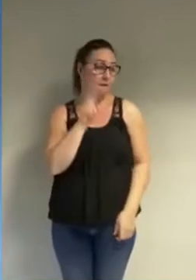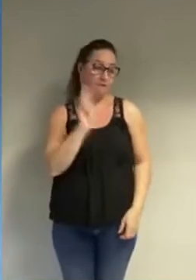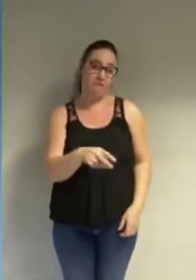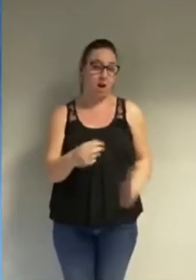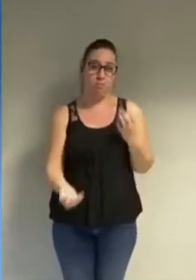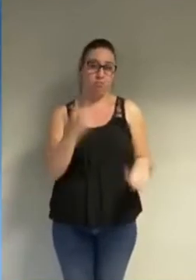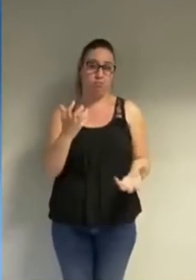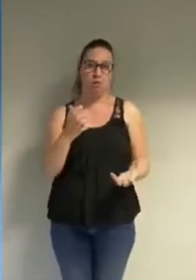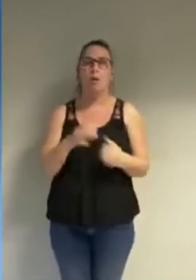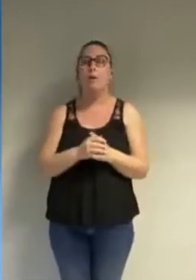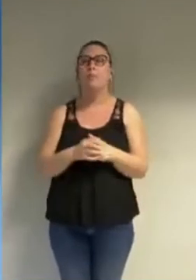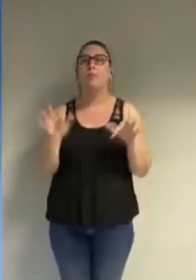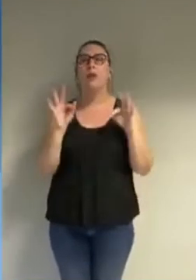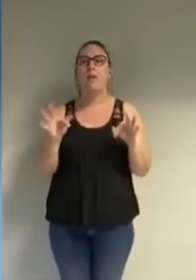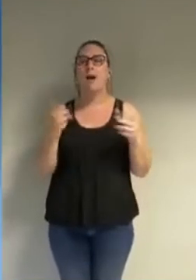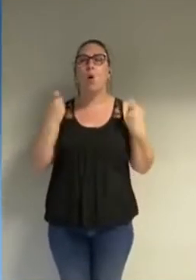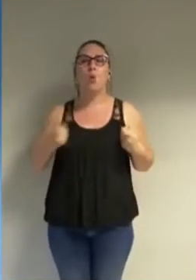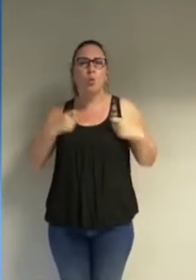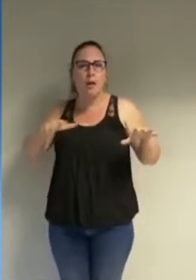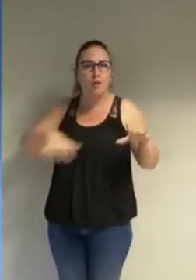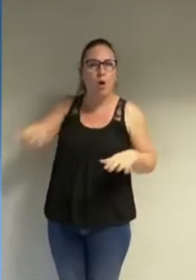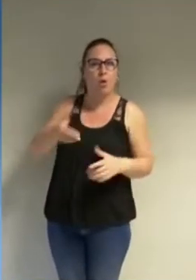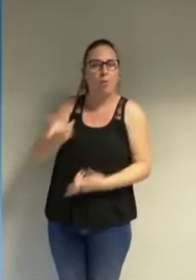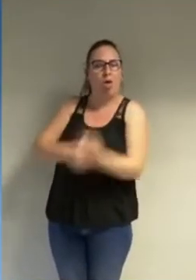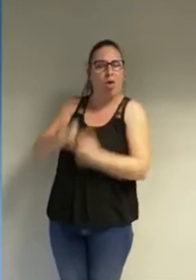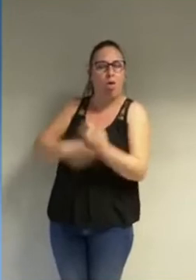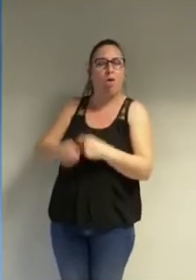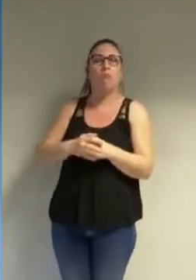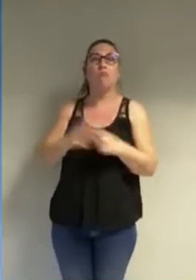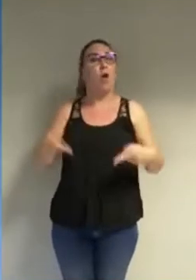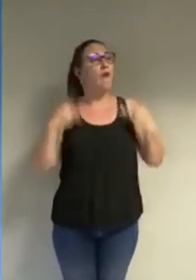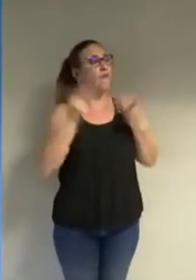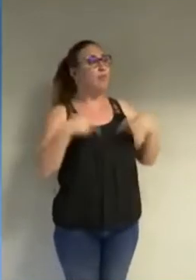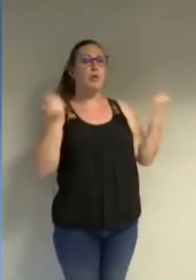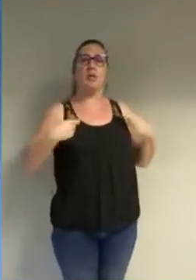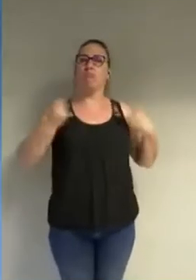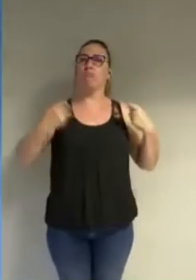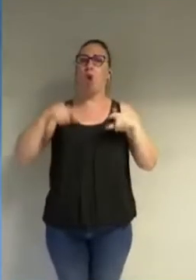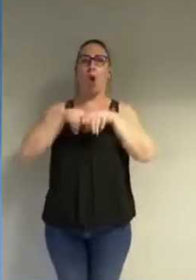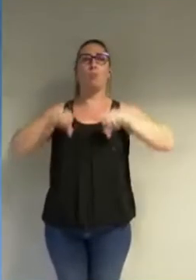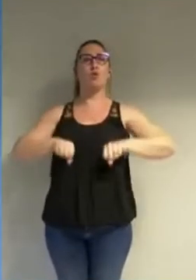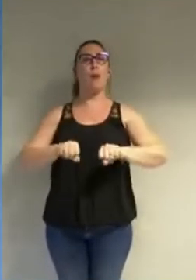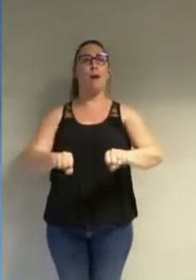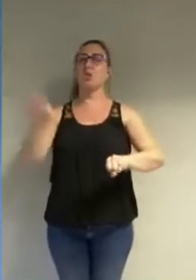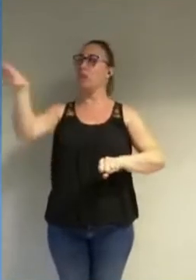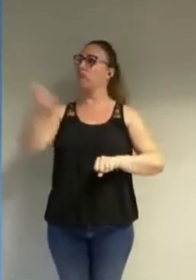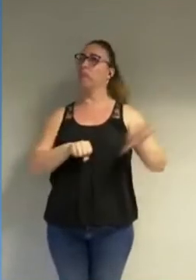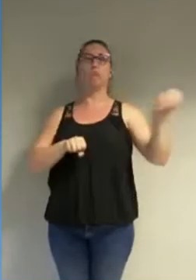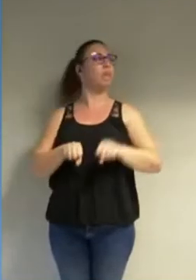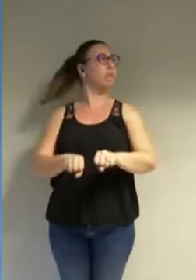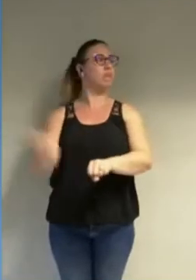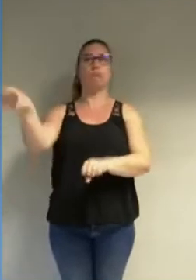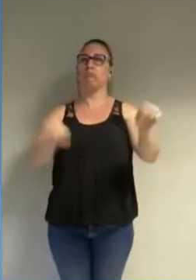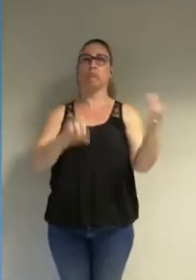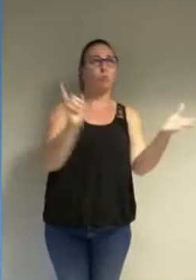réflexe du consommateur dans la vie publique. Comme si la vie publique était devenue un supermarché dans lequel on vient se servir avec des